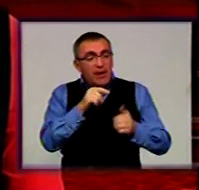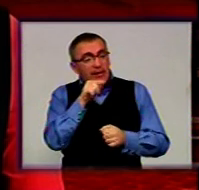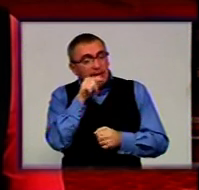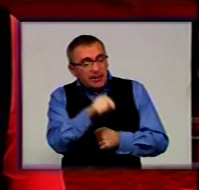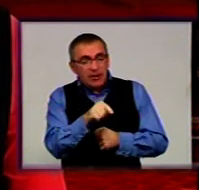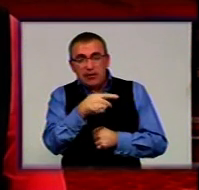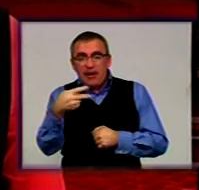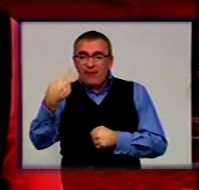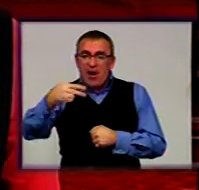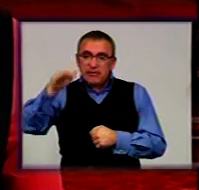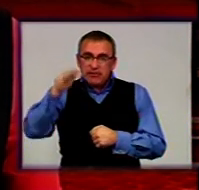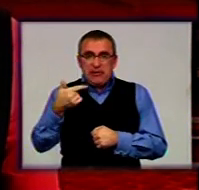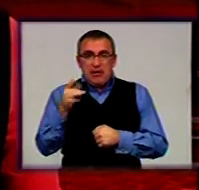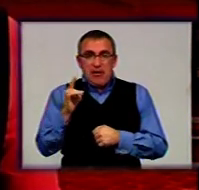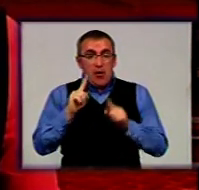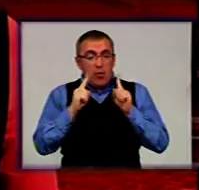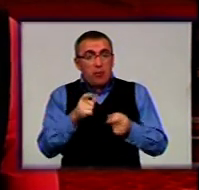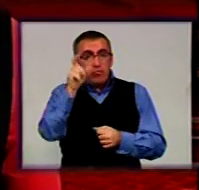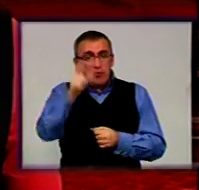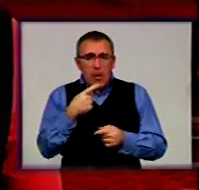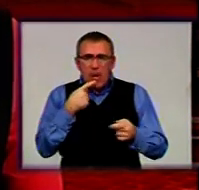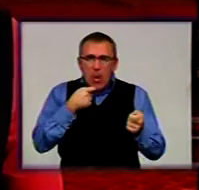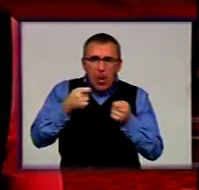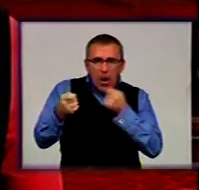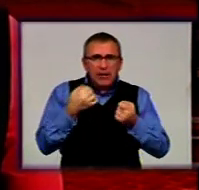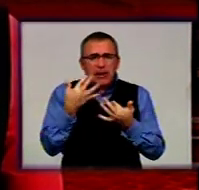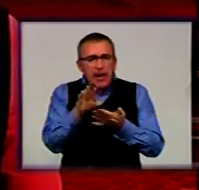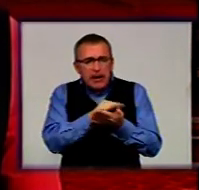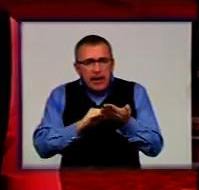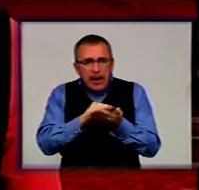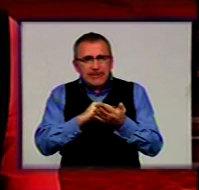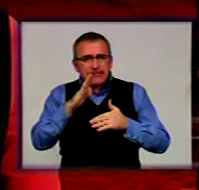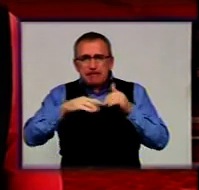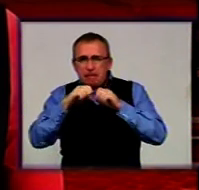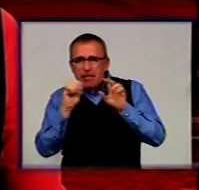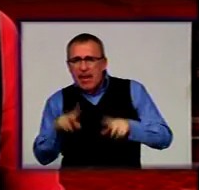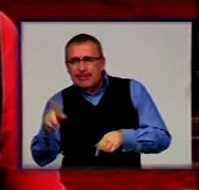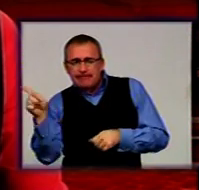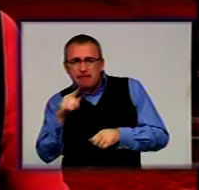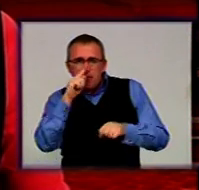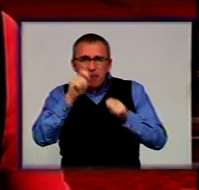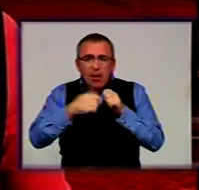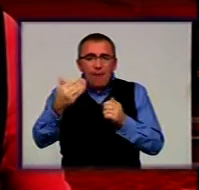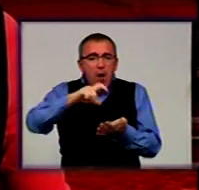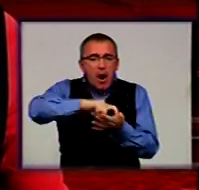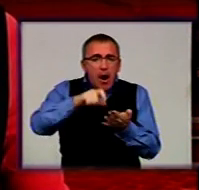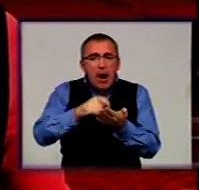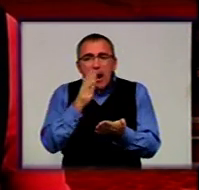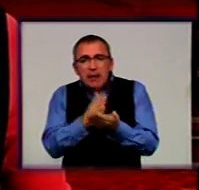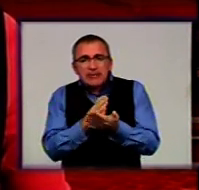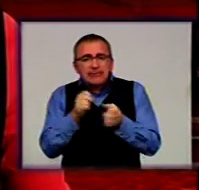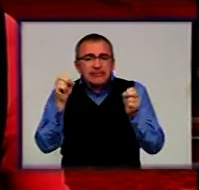до 20 тисяч гривень. Затриманий вів себе досить обережно. Він кілька разів запрошував спеціалістів, щоб ті перевірили його кабінет на